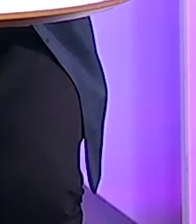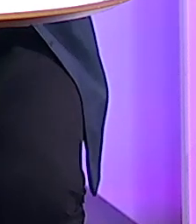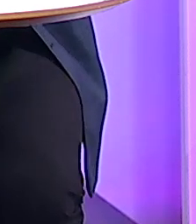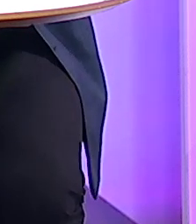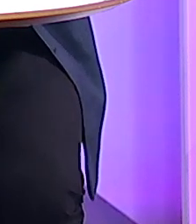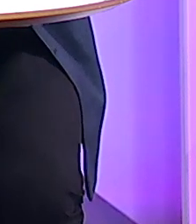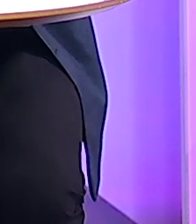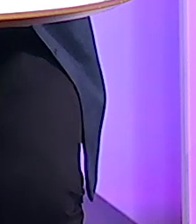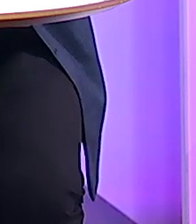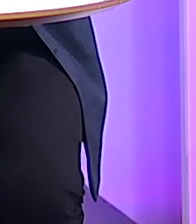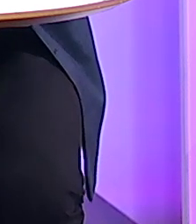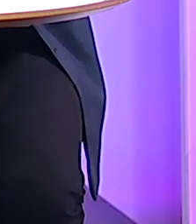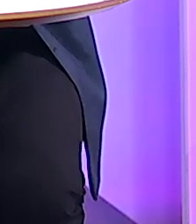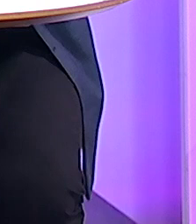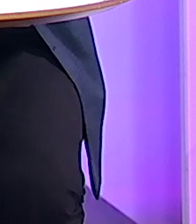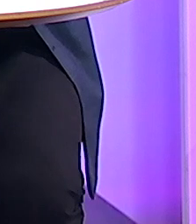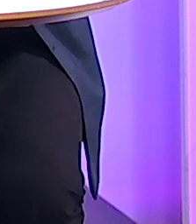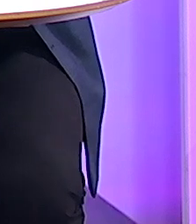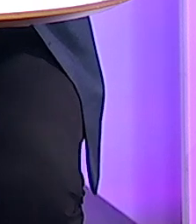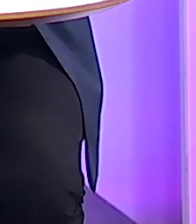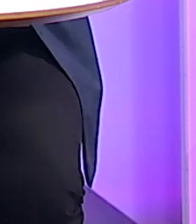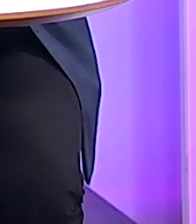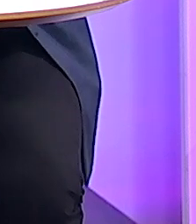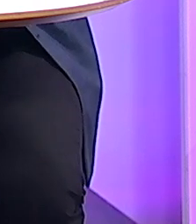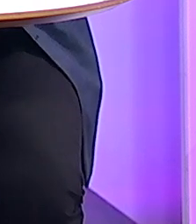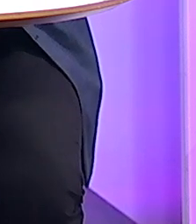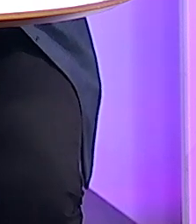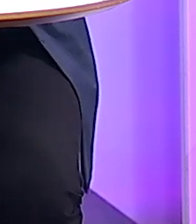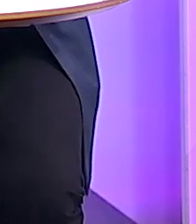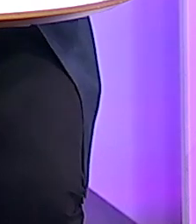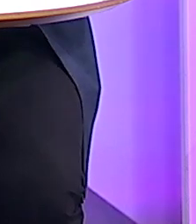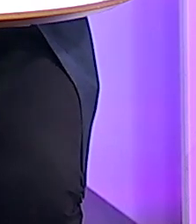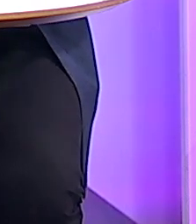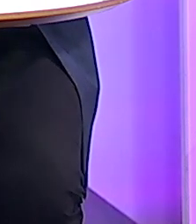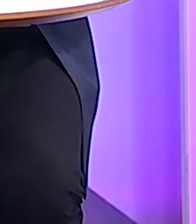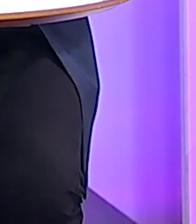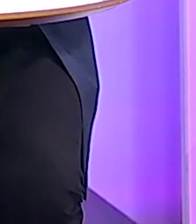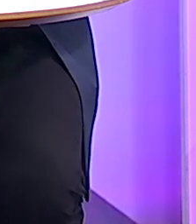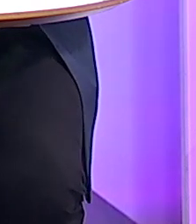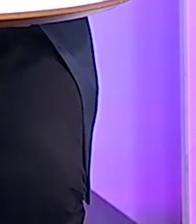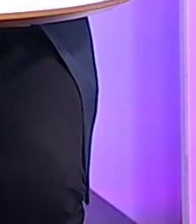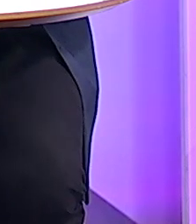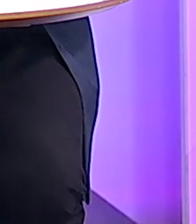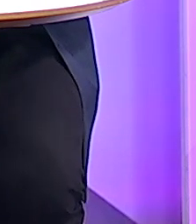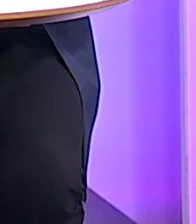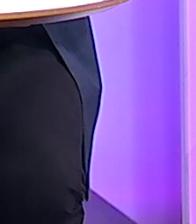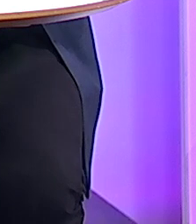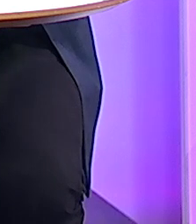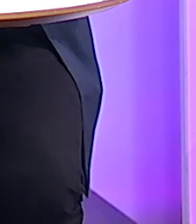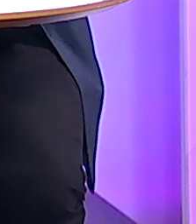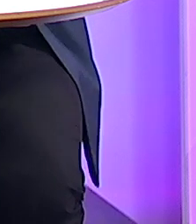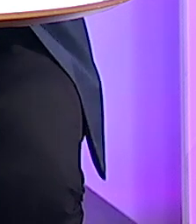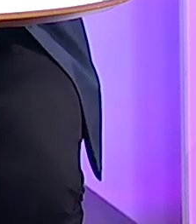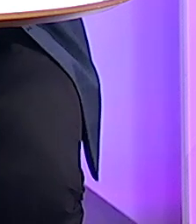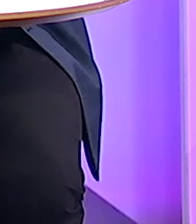hari ini sebenarnya, tuan-tuan dan puan-puan, kita akan sama-sama menyaksikan Majlis Pelancaran Persidangan Antarabangsa Bahasa Inggeris Kedua ataupun